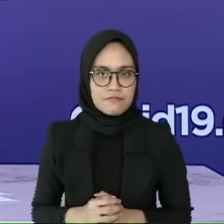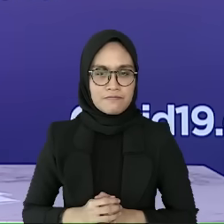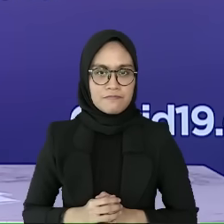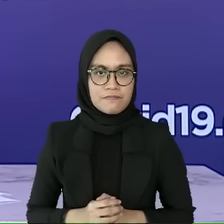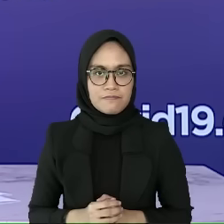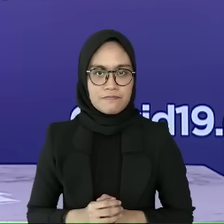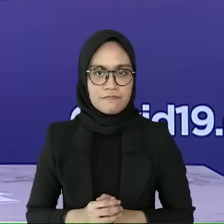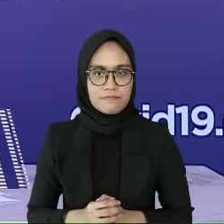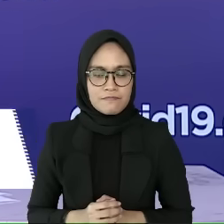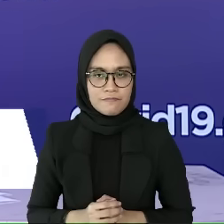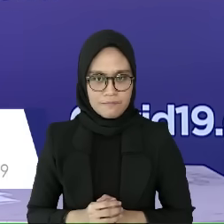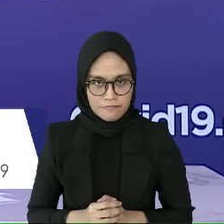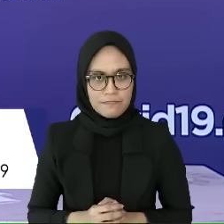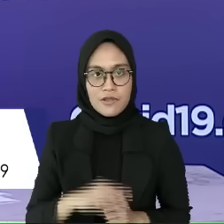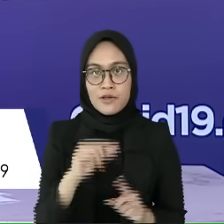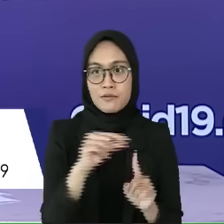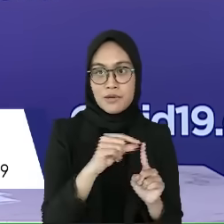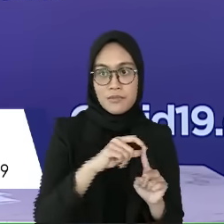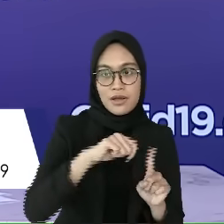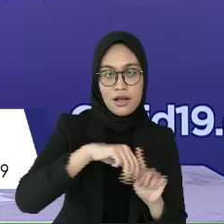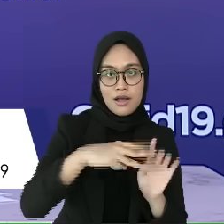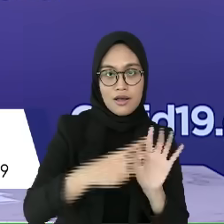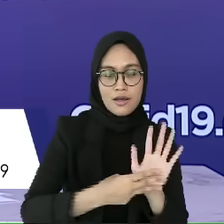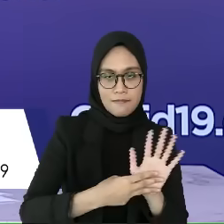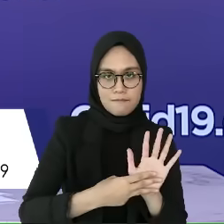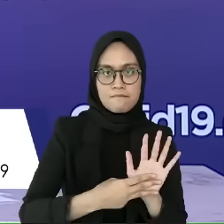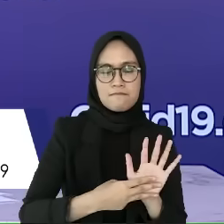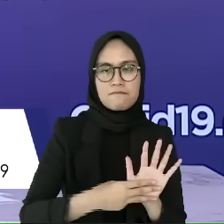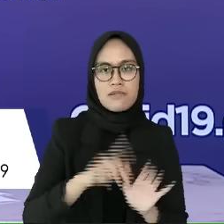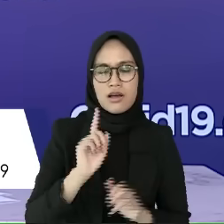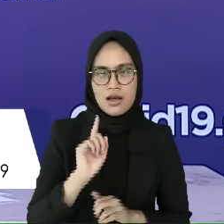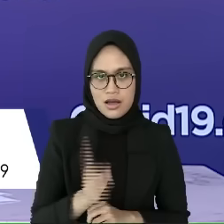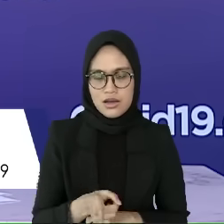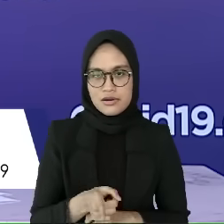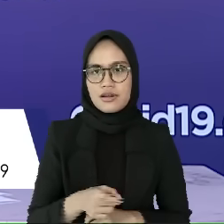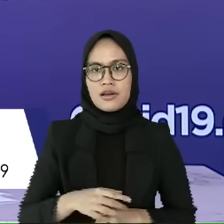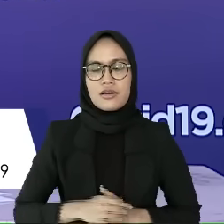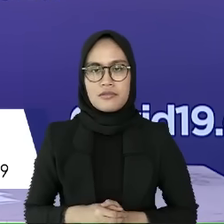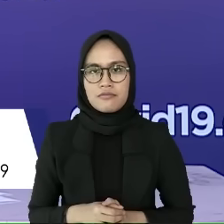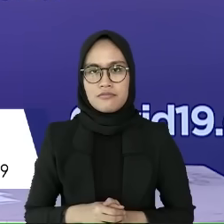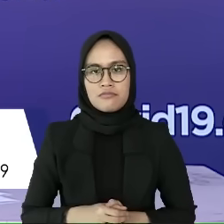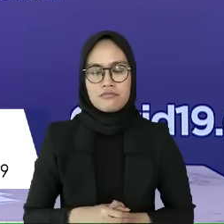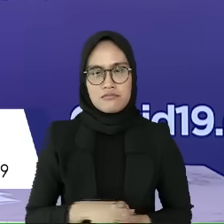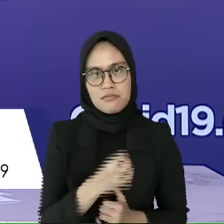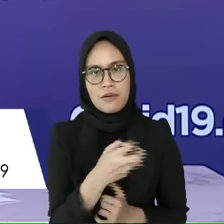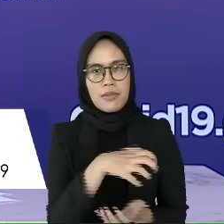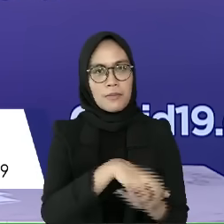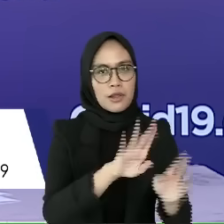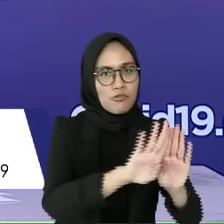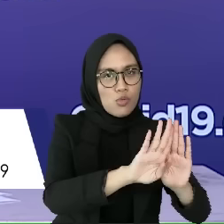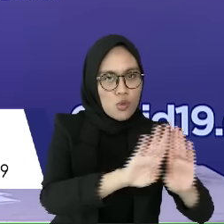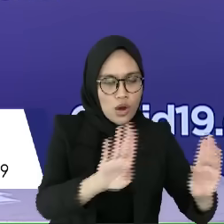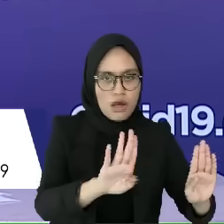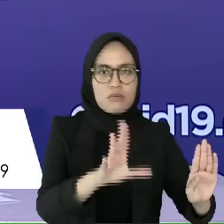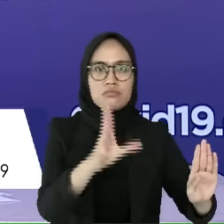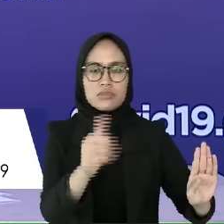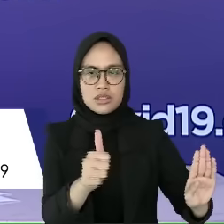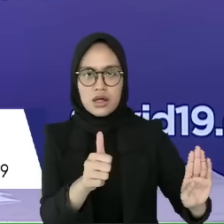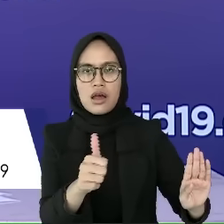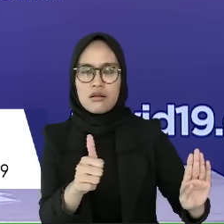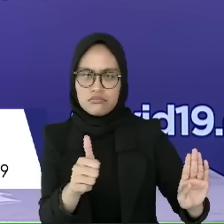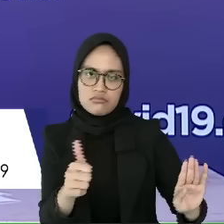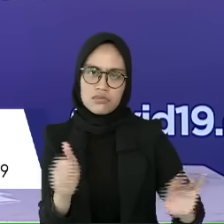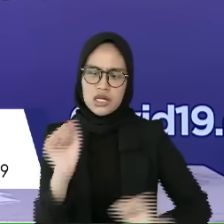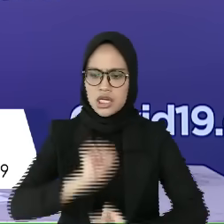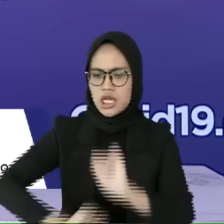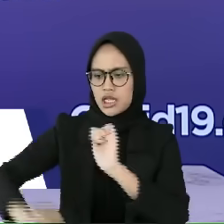umum, pembaruan PPKM secara nasional dibagi menjadi penambahan pembukaan sektor dan perizinan perhelatan